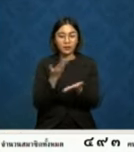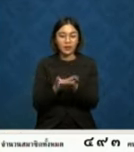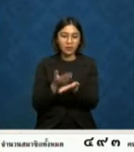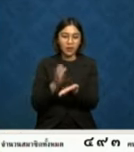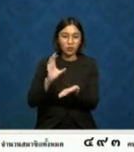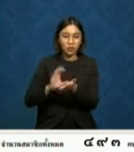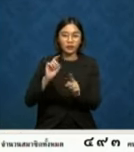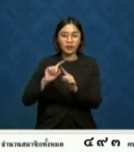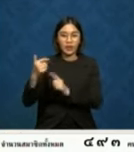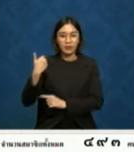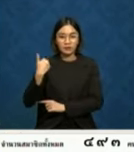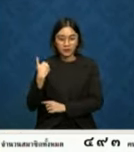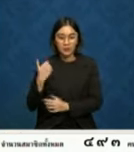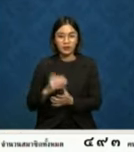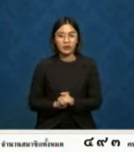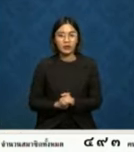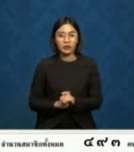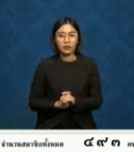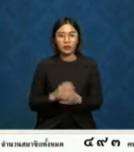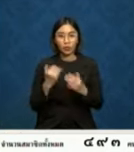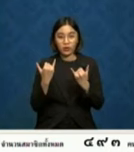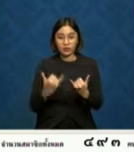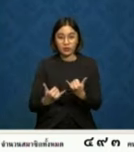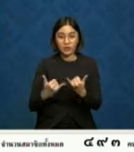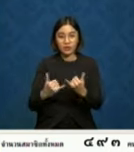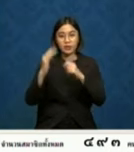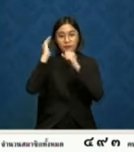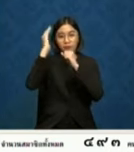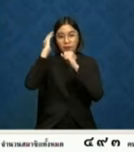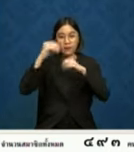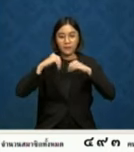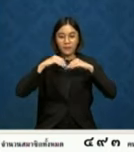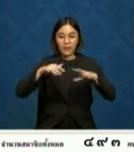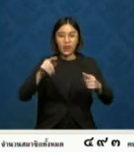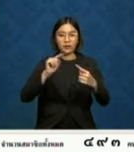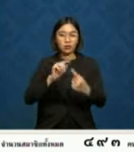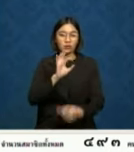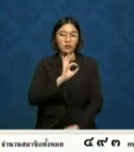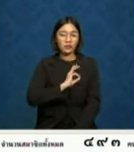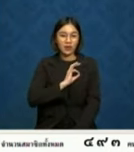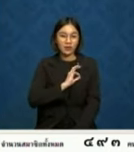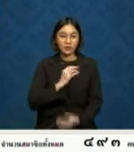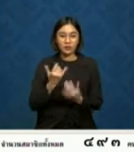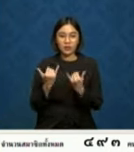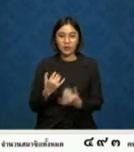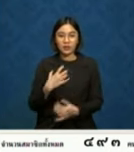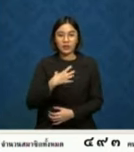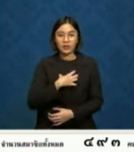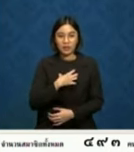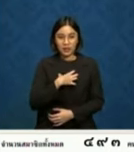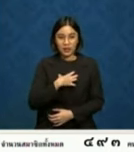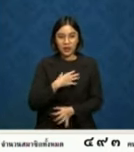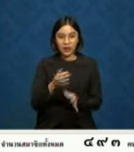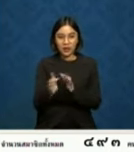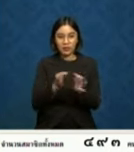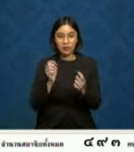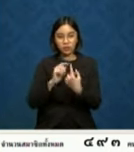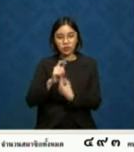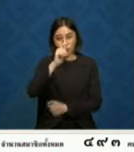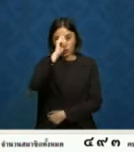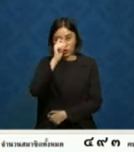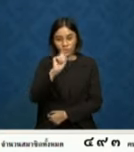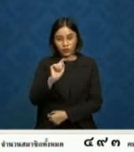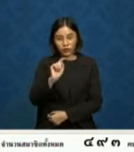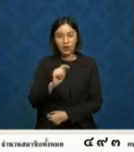เงินนะครับจนกระทั่งเป็นสิ่งที่เราได้นำเสนอต่อท่านสมาชิกในวันนี้ผมอยากจะเรียนด้วยความเคารพว่างานของ